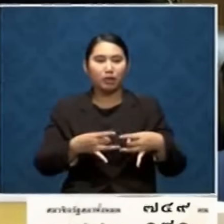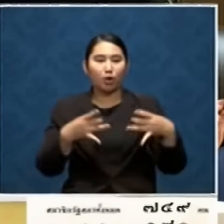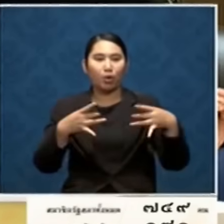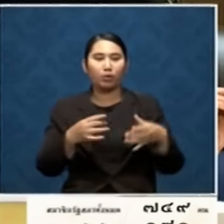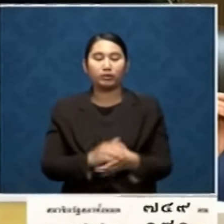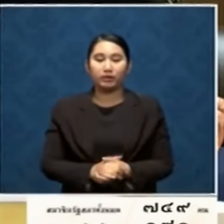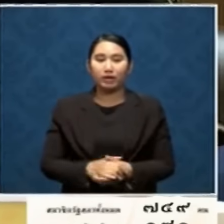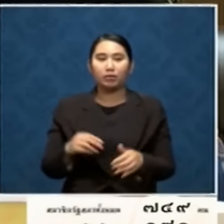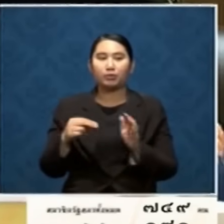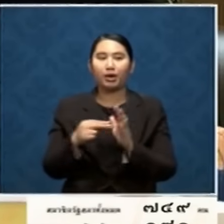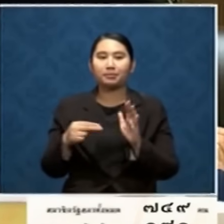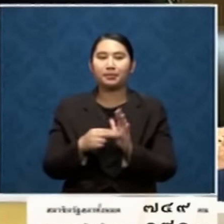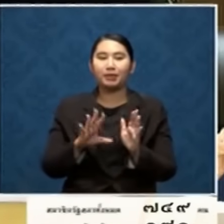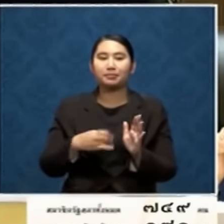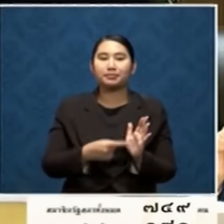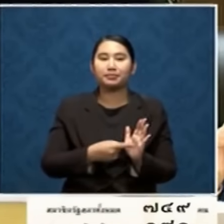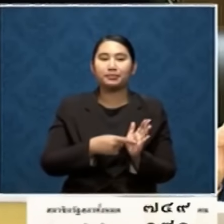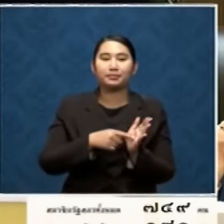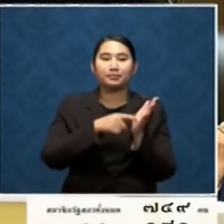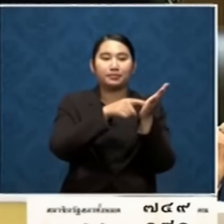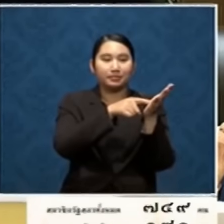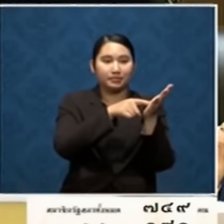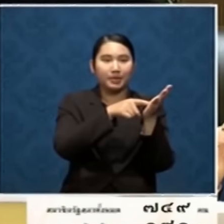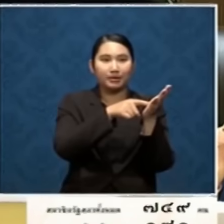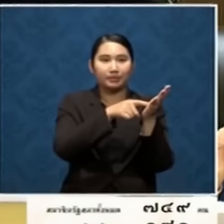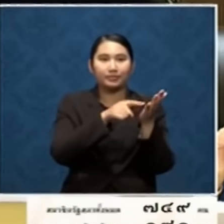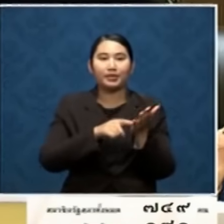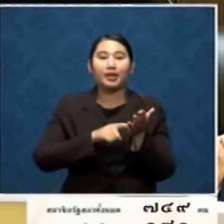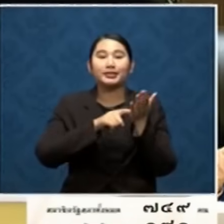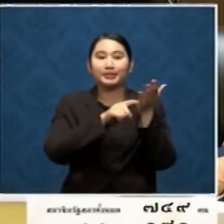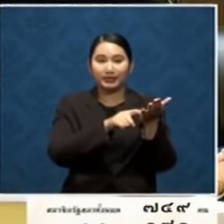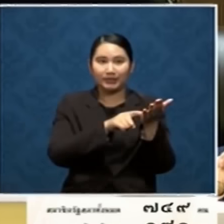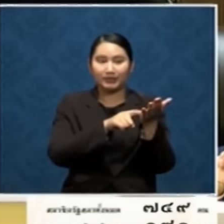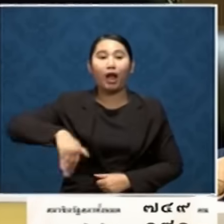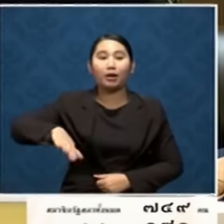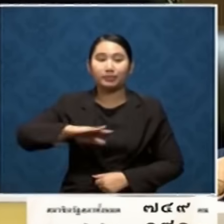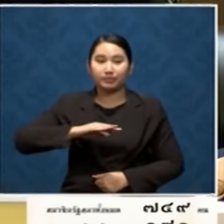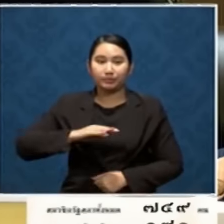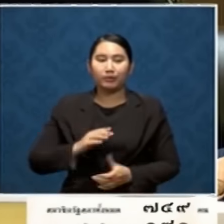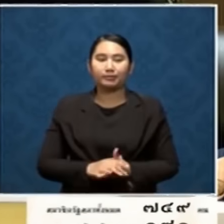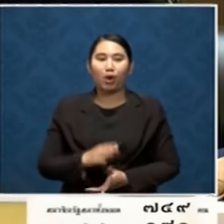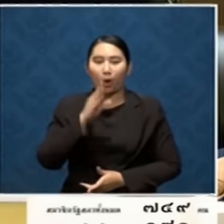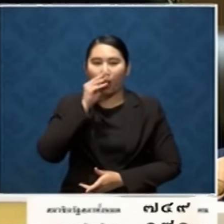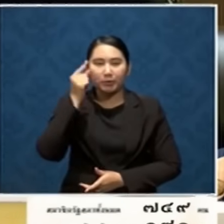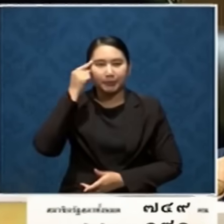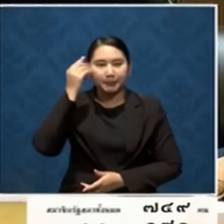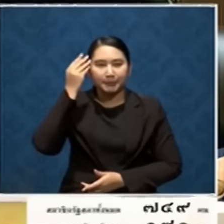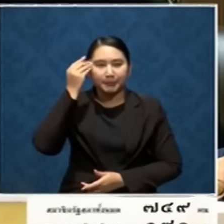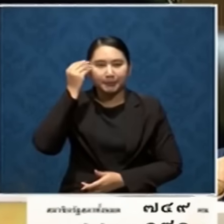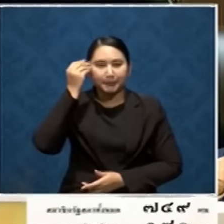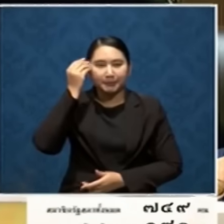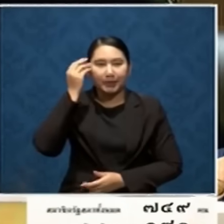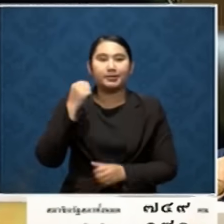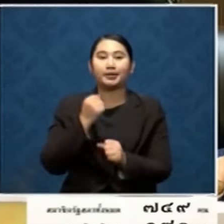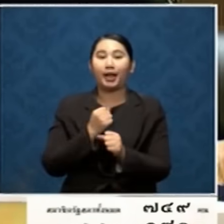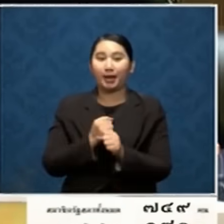ไปนำความกราบบังคมทูลเพื่อทรงมีพระบรมราชโองการโปรดเกล้าแต่งตั้งท่านลองพิจารณาดูซิว่าการกระทำ